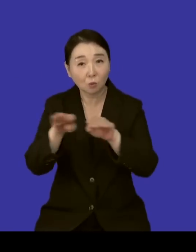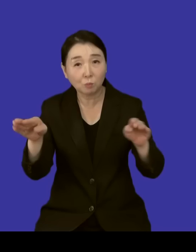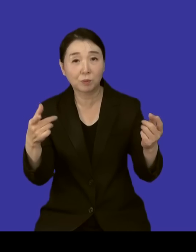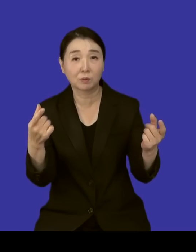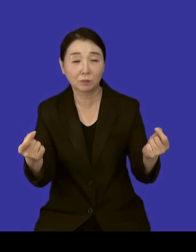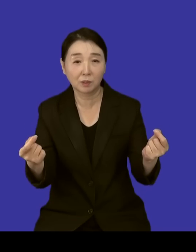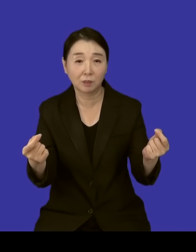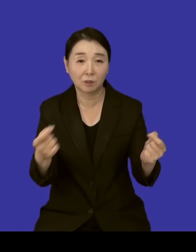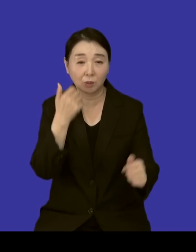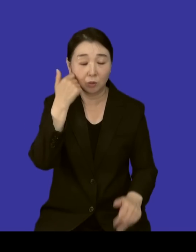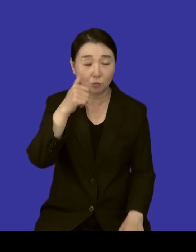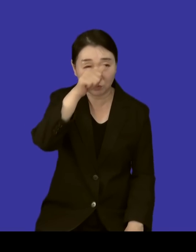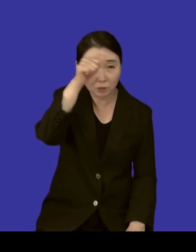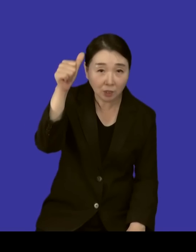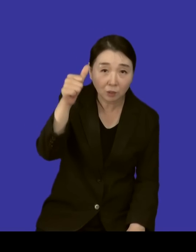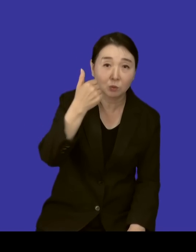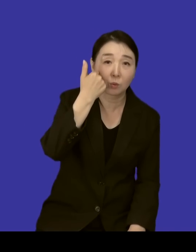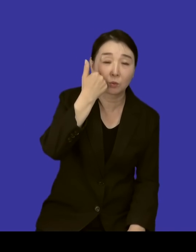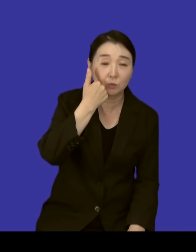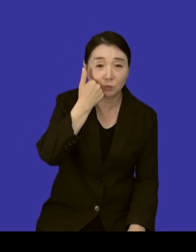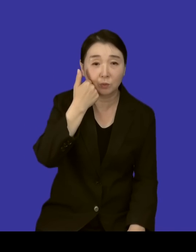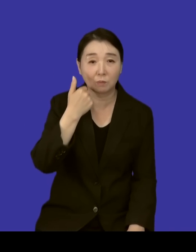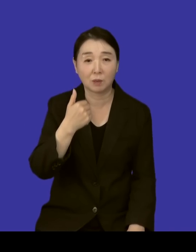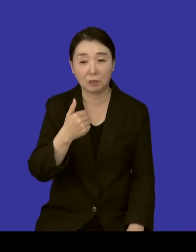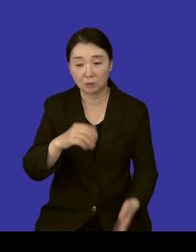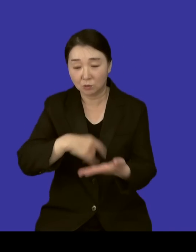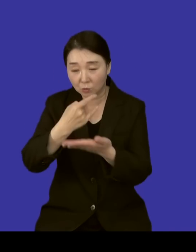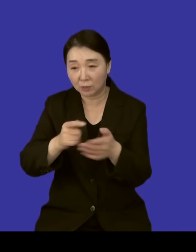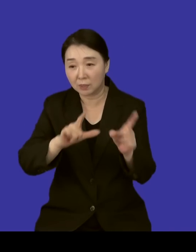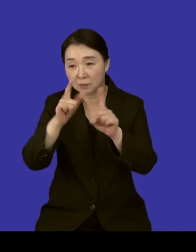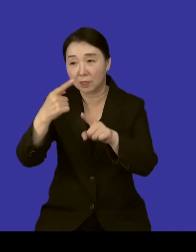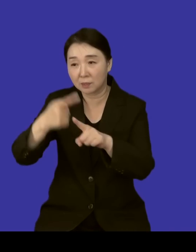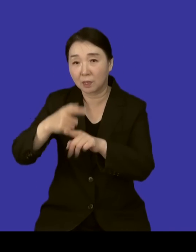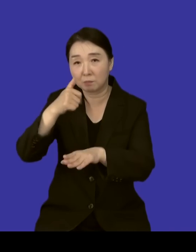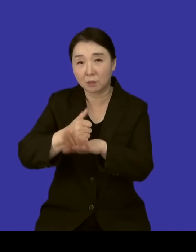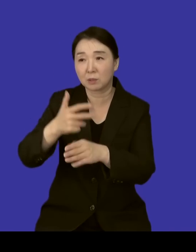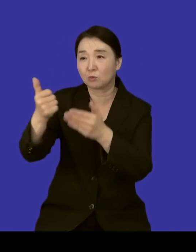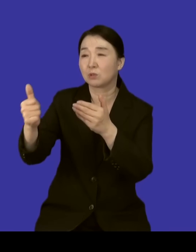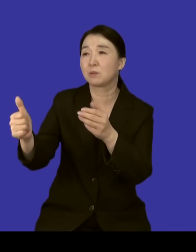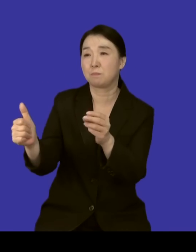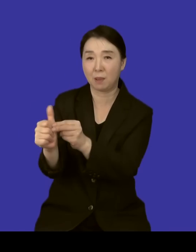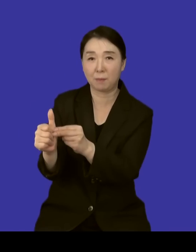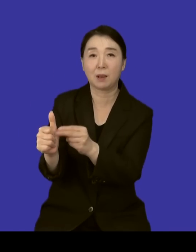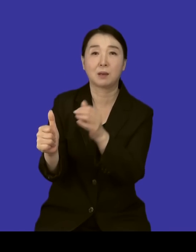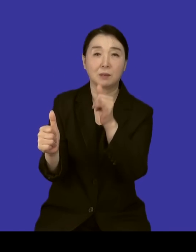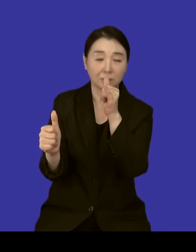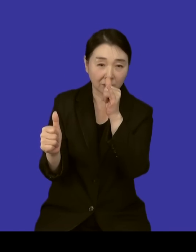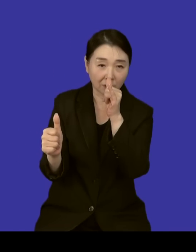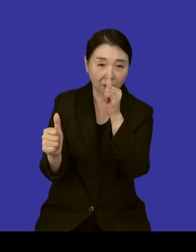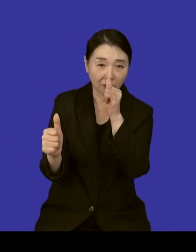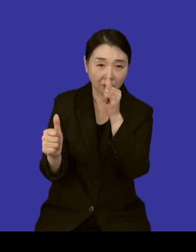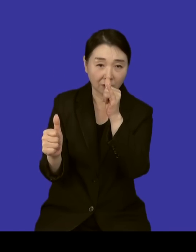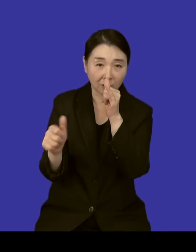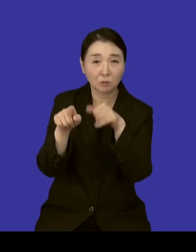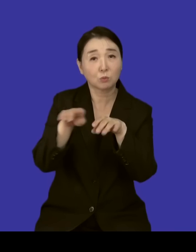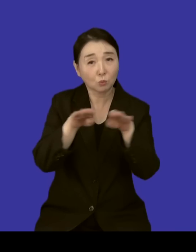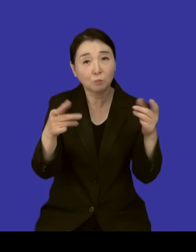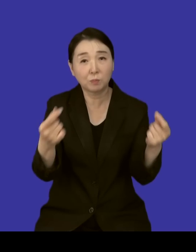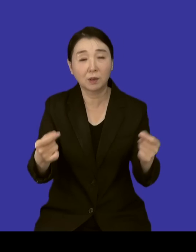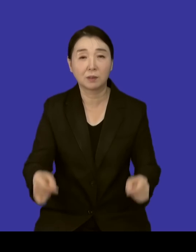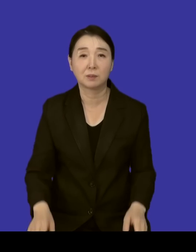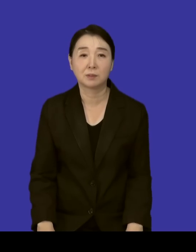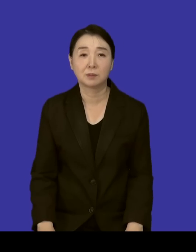공평하고 누군 장로님인데 너무 의롭게 살다가 마지막에 주님을 배반하고 가서 그것도